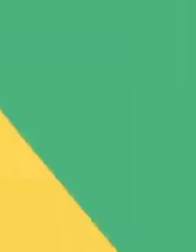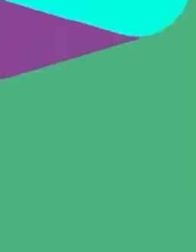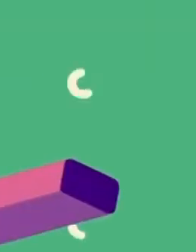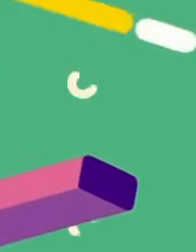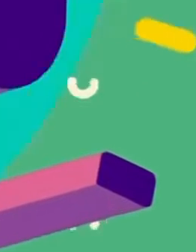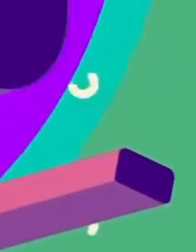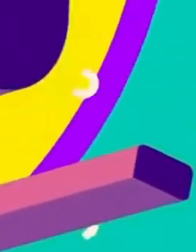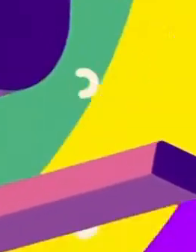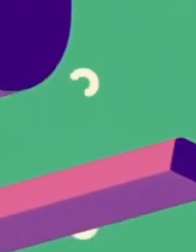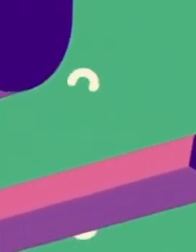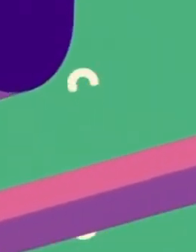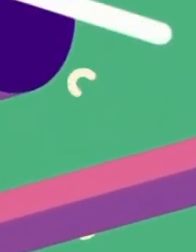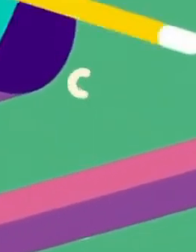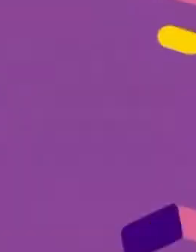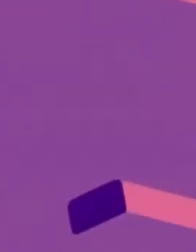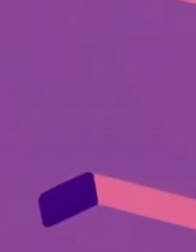stands